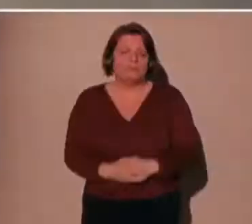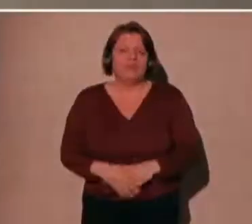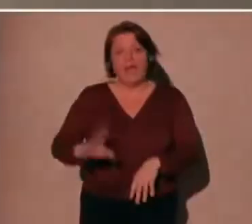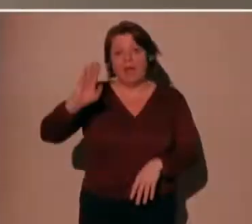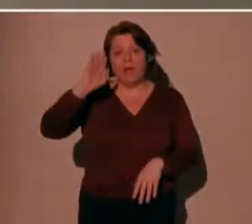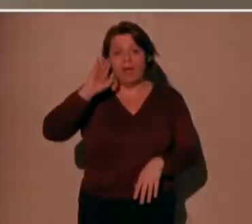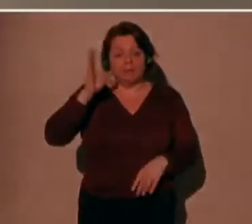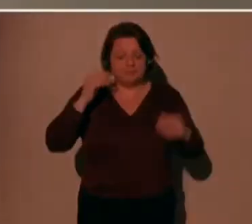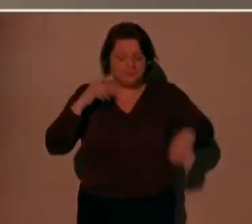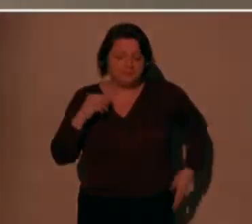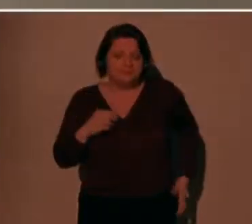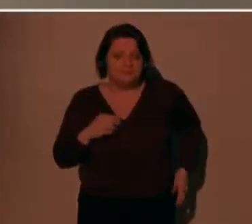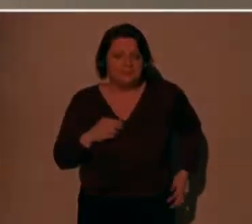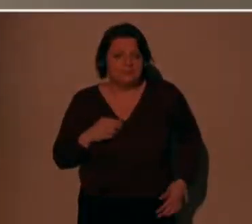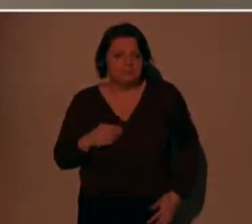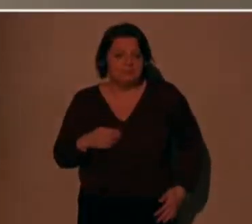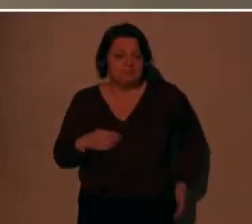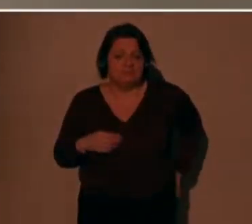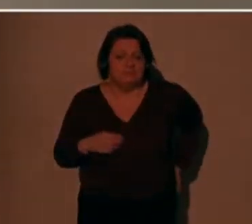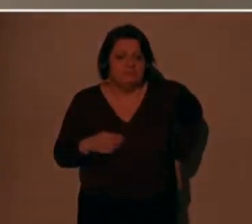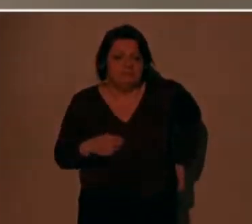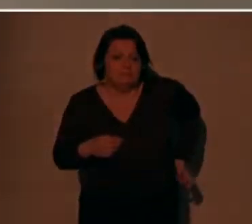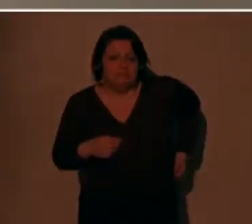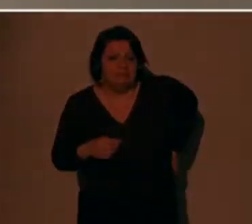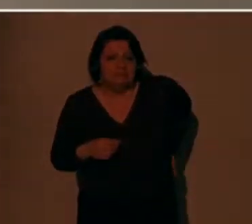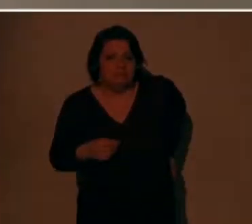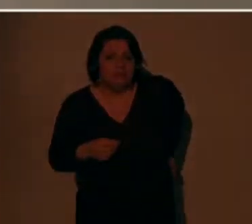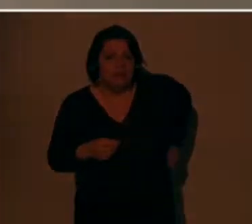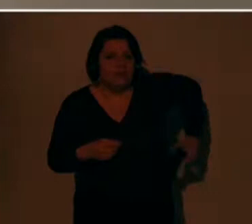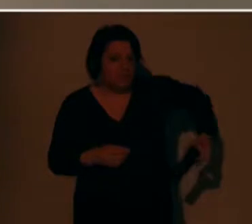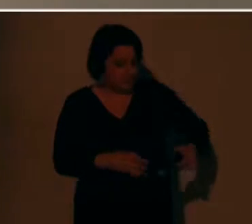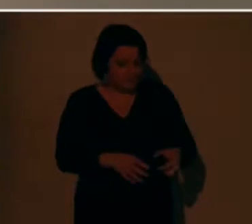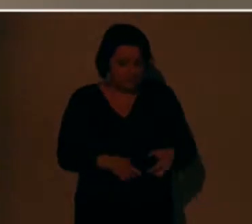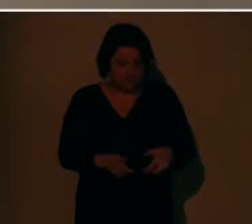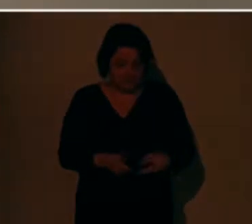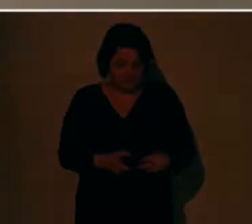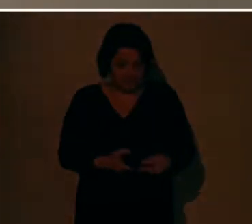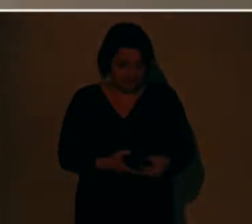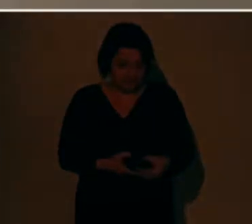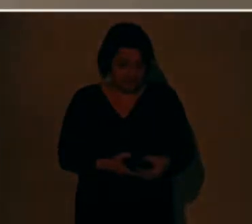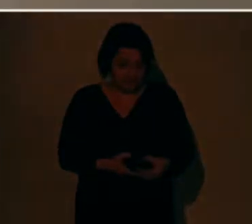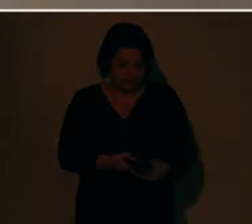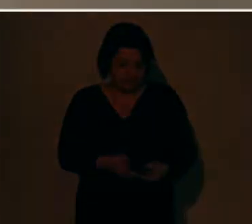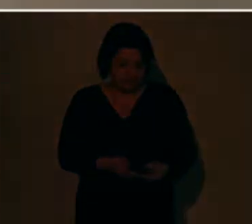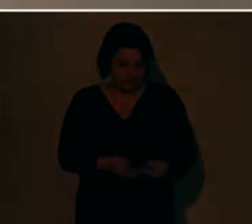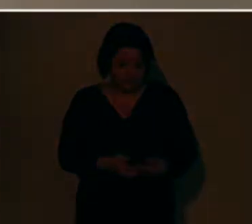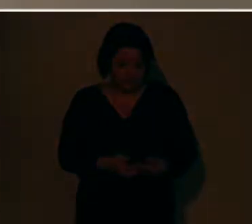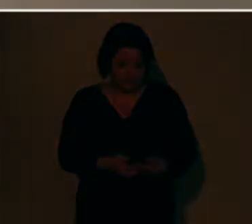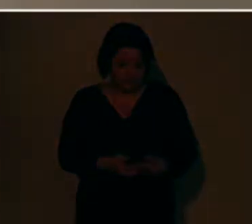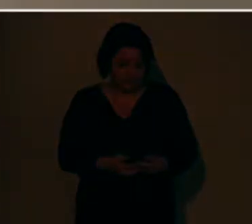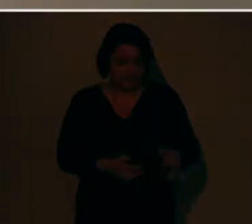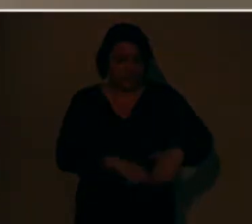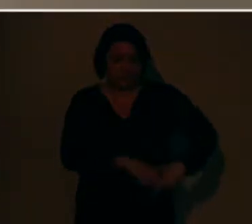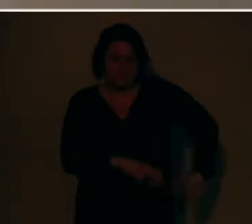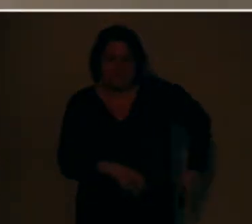Hello, this is... Bonjour à tous, je m'appelle Joshua Bengio du Montréal et je vais vous dire quelques mots sur